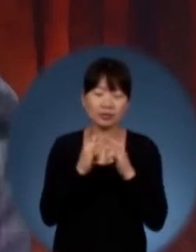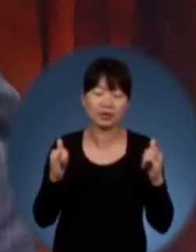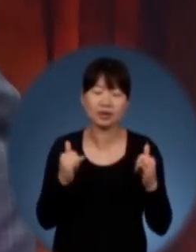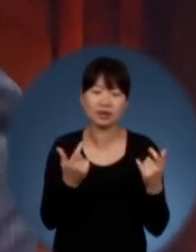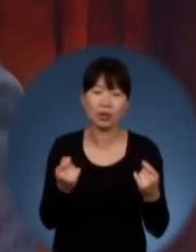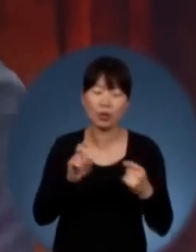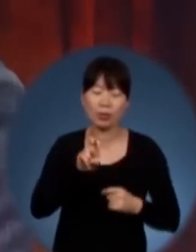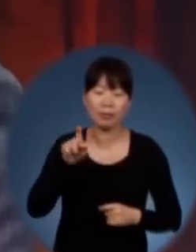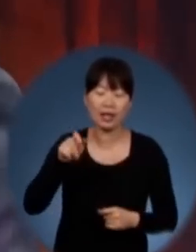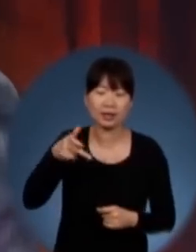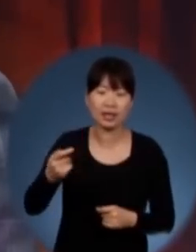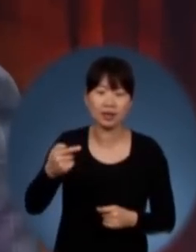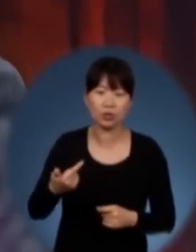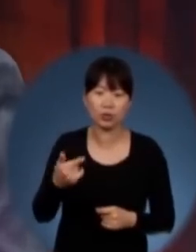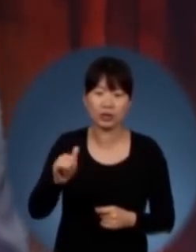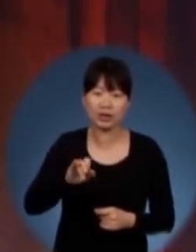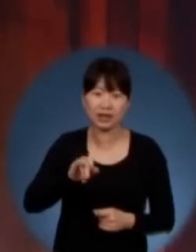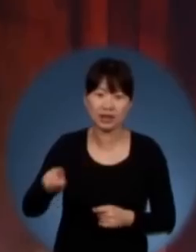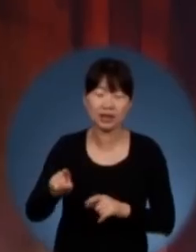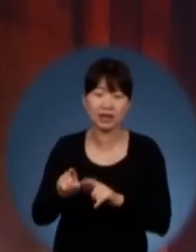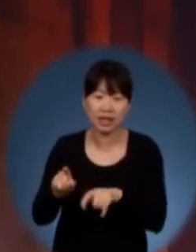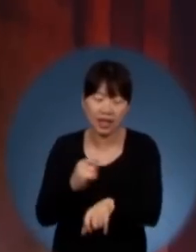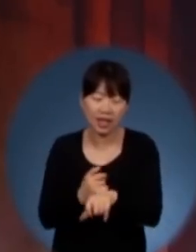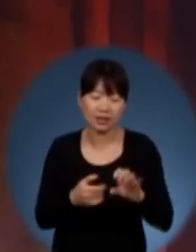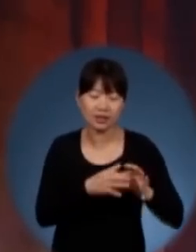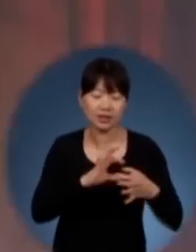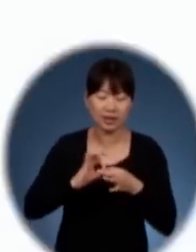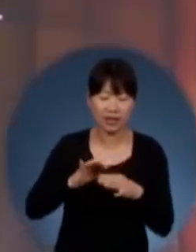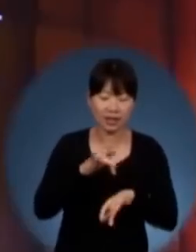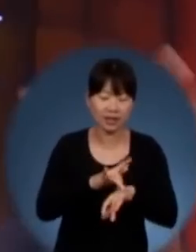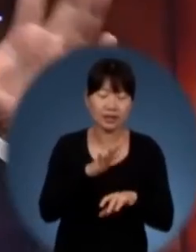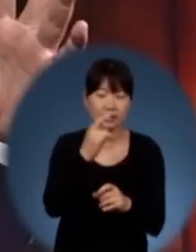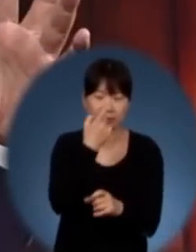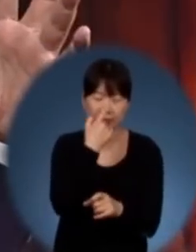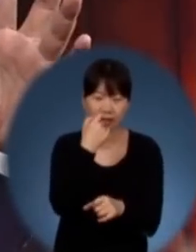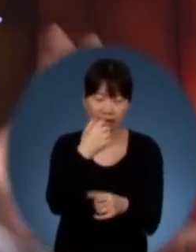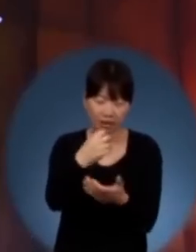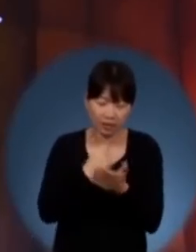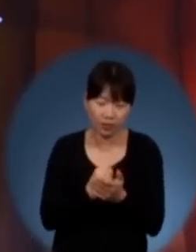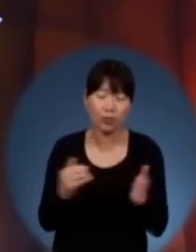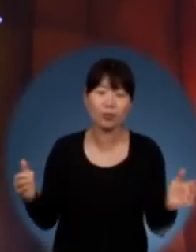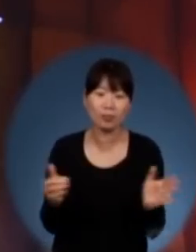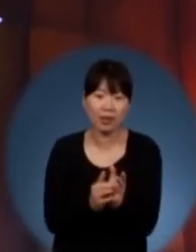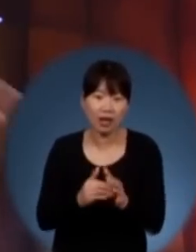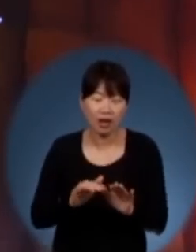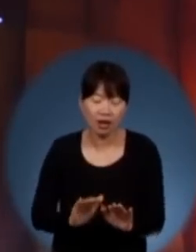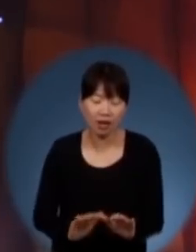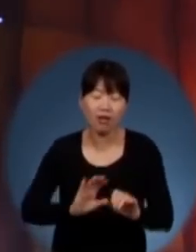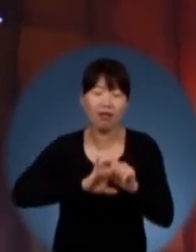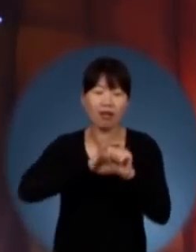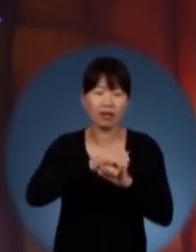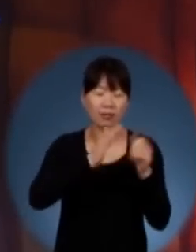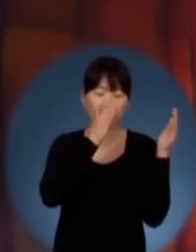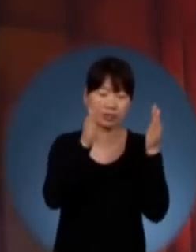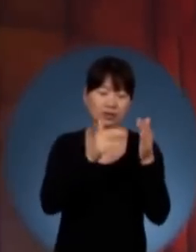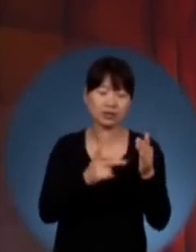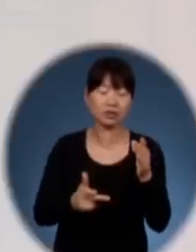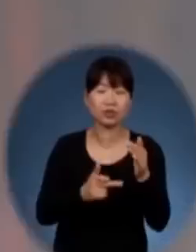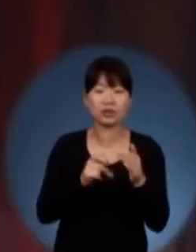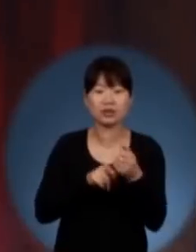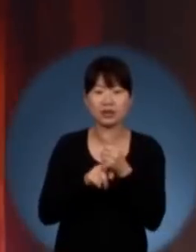마케도니아 그리스의 관습을 받아들이도록 했다 세계를 향해 큰 뜻을 부었다는